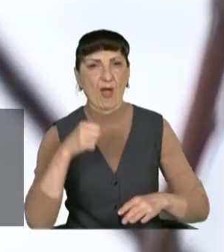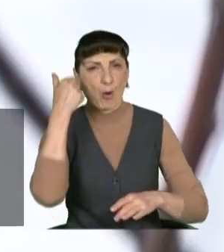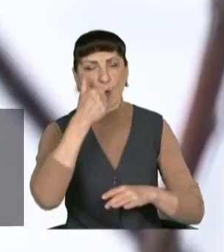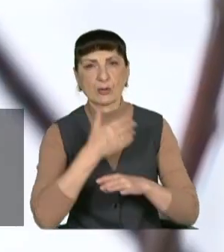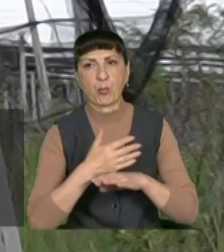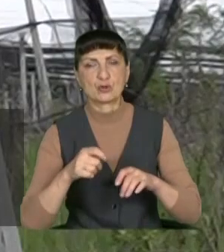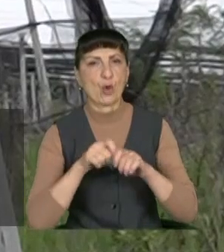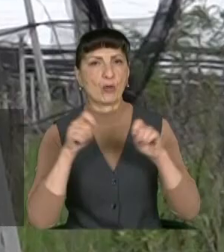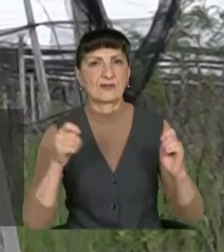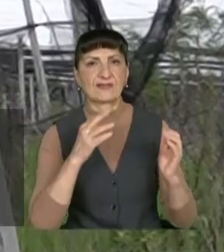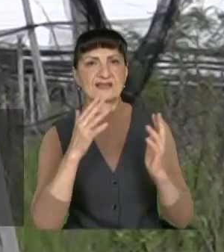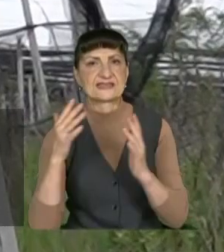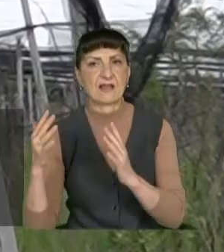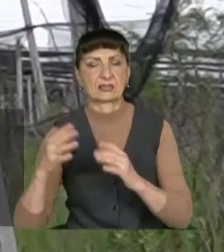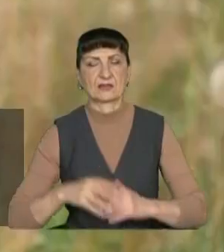после открытия сада.